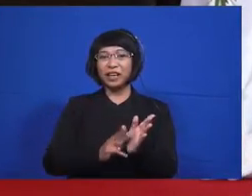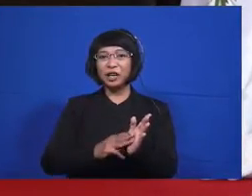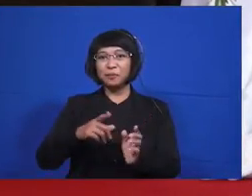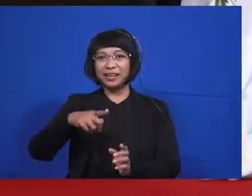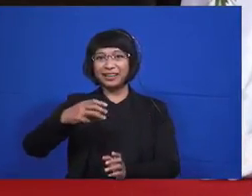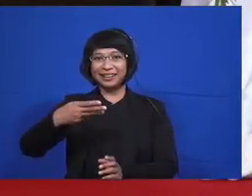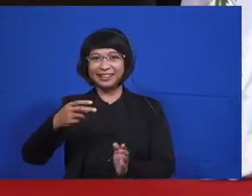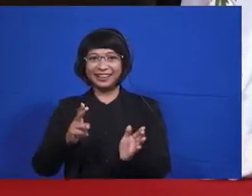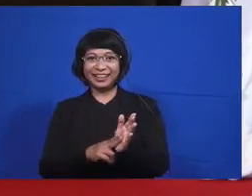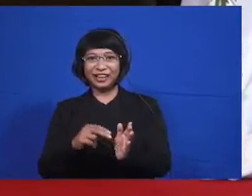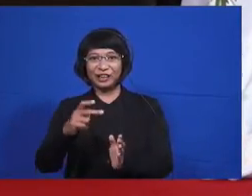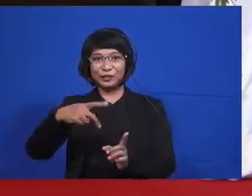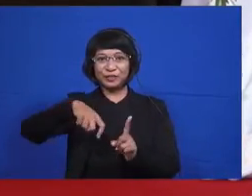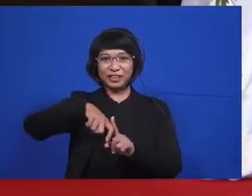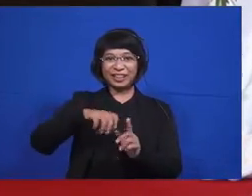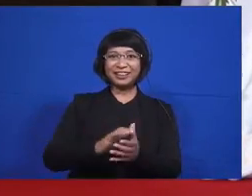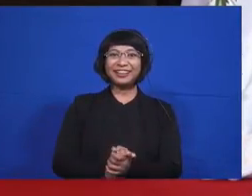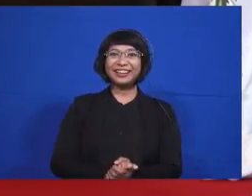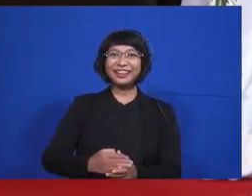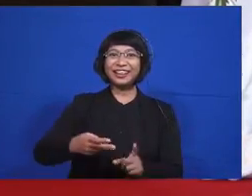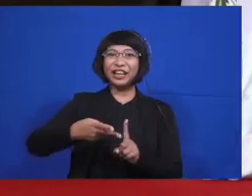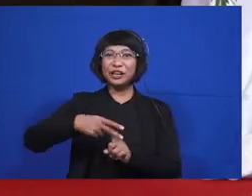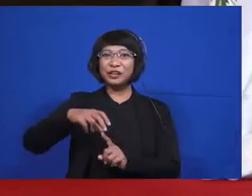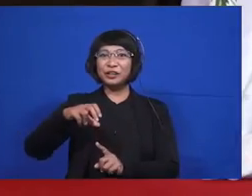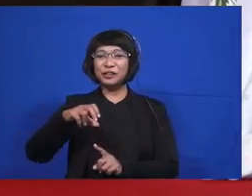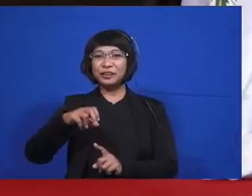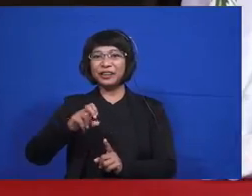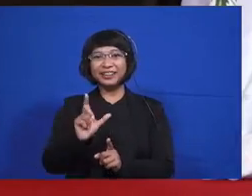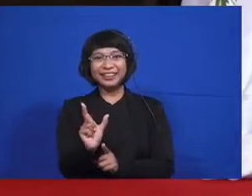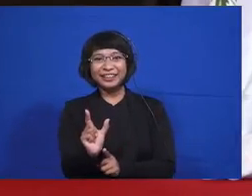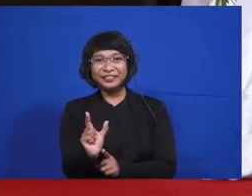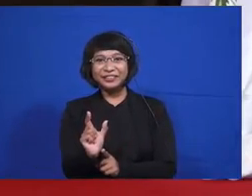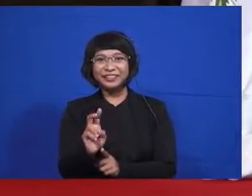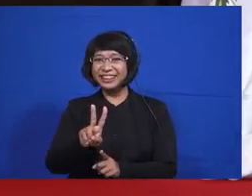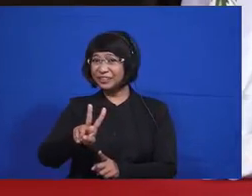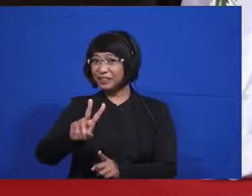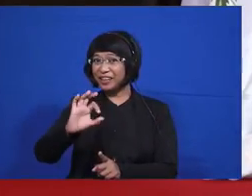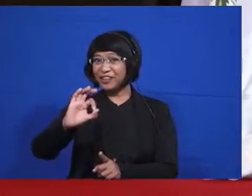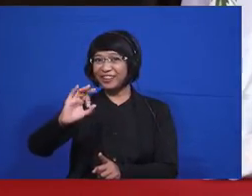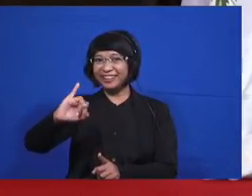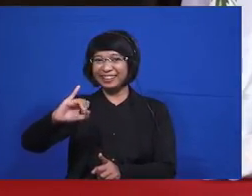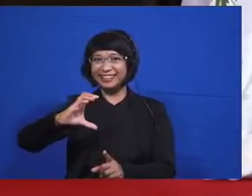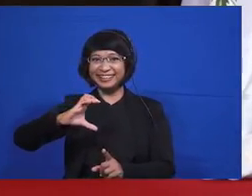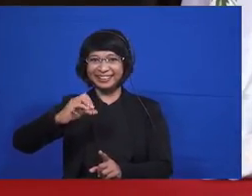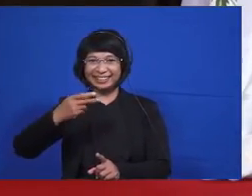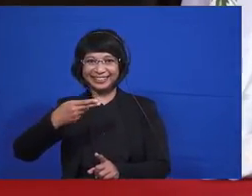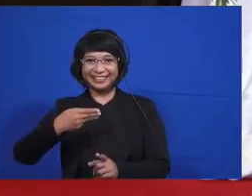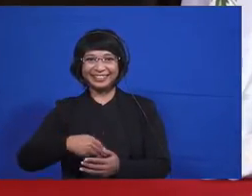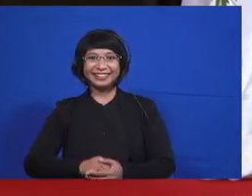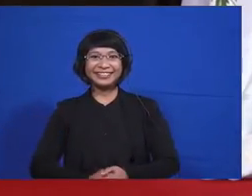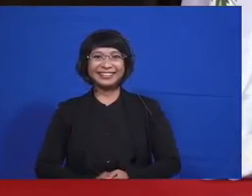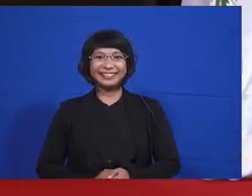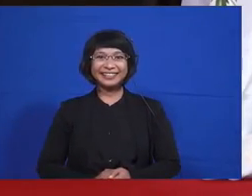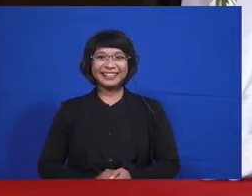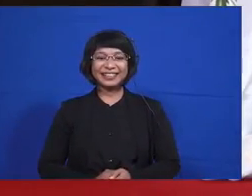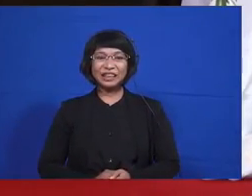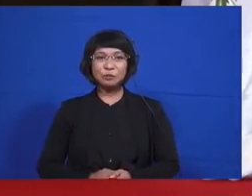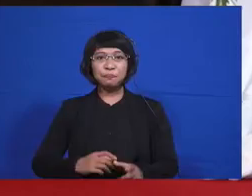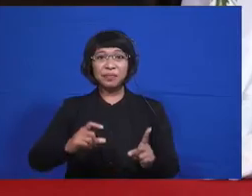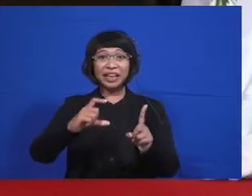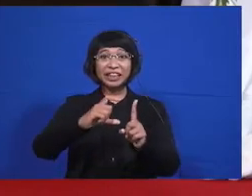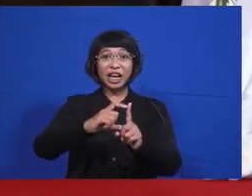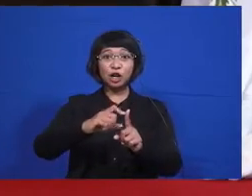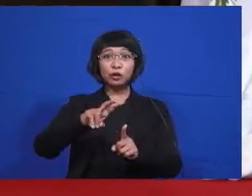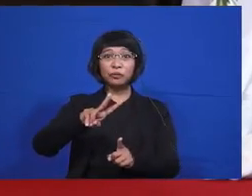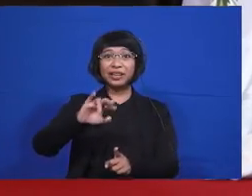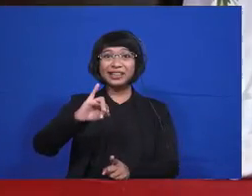saya bertanya kepada Diakon Victor. Ya, sini, Frater. Ya. Kalau Frater Diakon